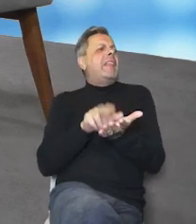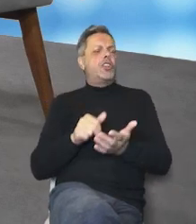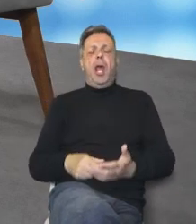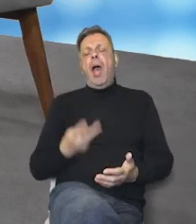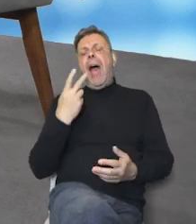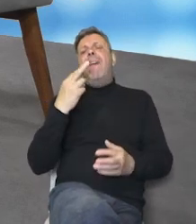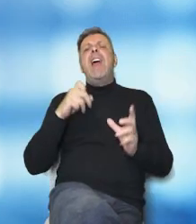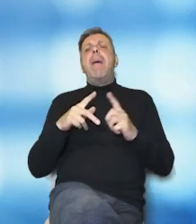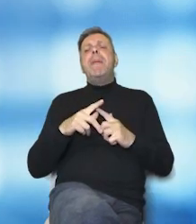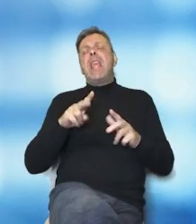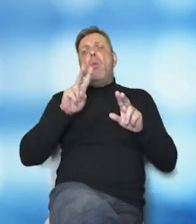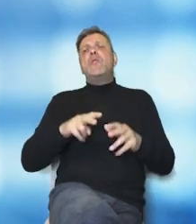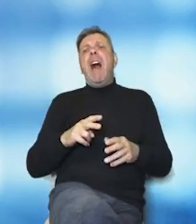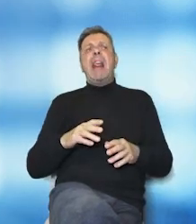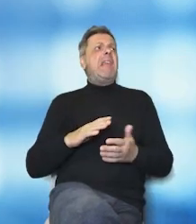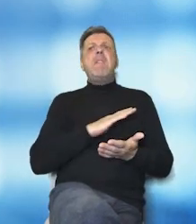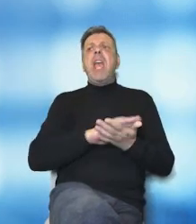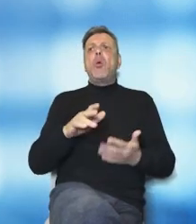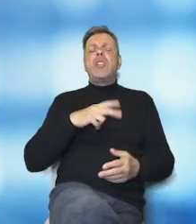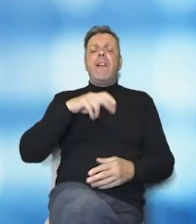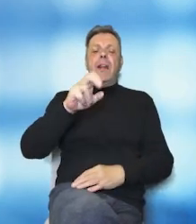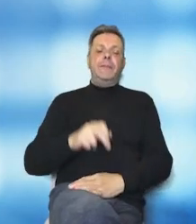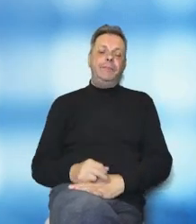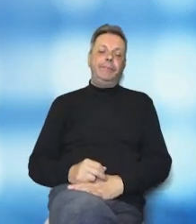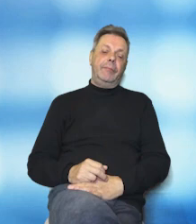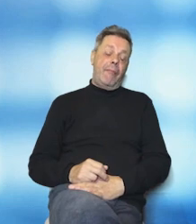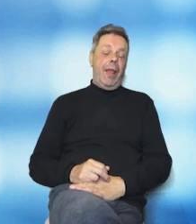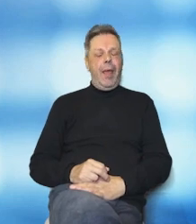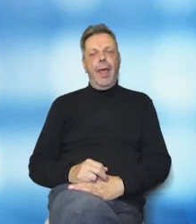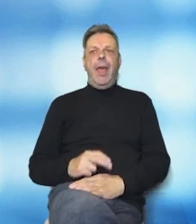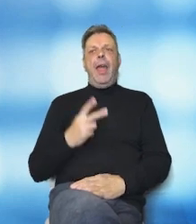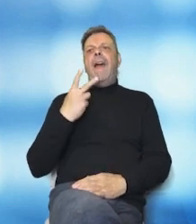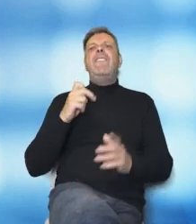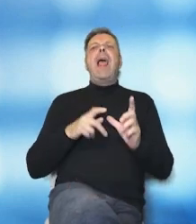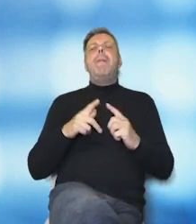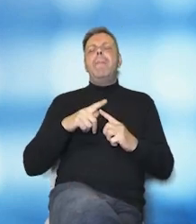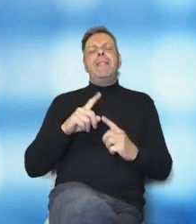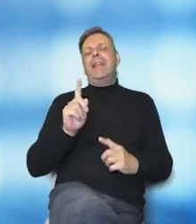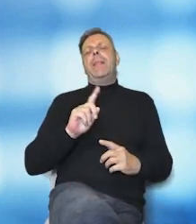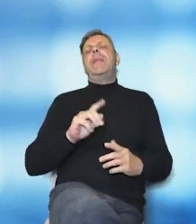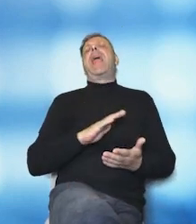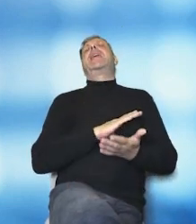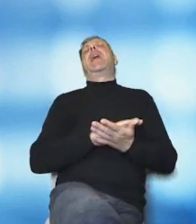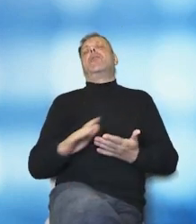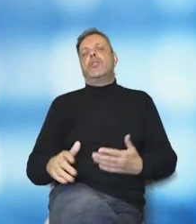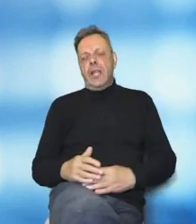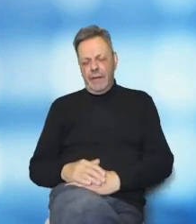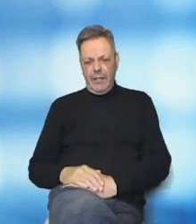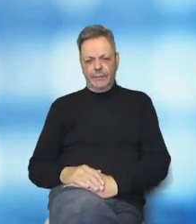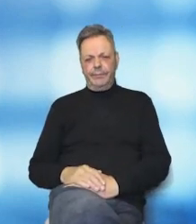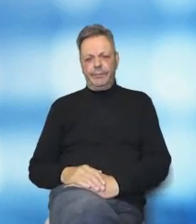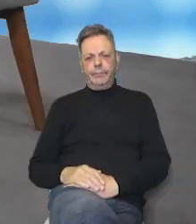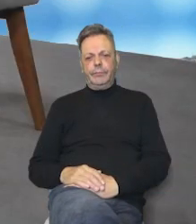jednostavan, je li tako, za kretanje? Pa Velebit, a ne bih rekao jednostavan. Jednostavan odnosno na Biokovo.